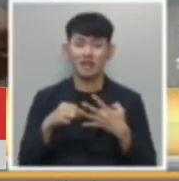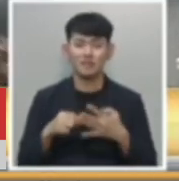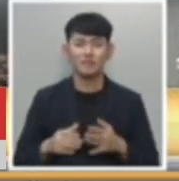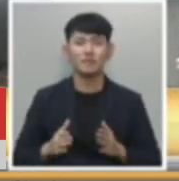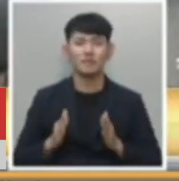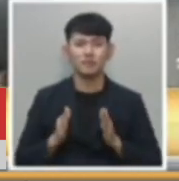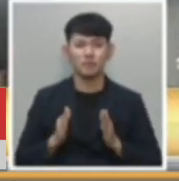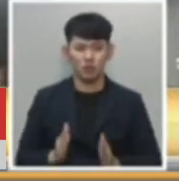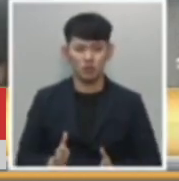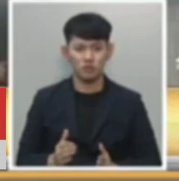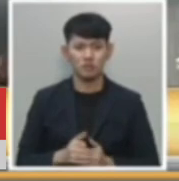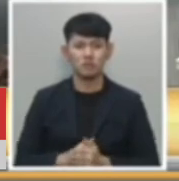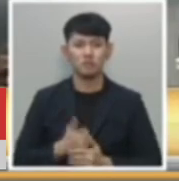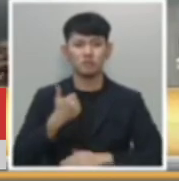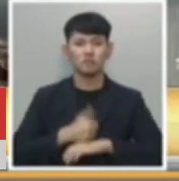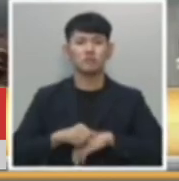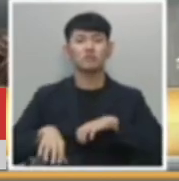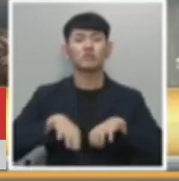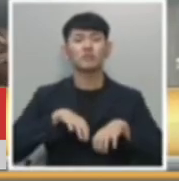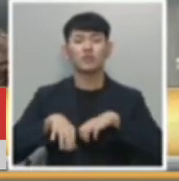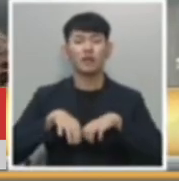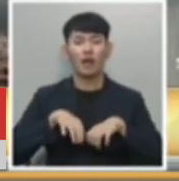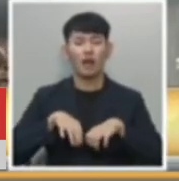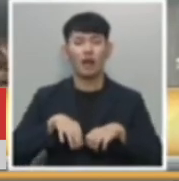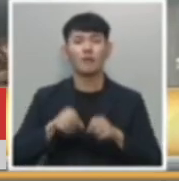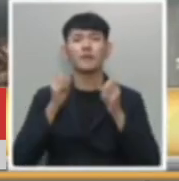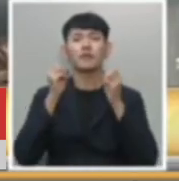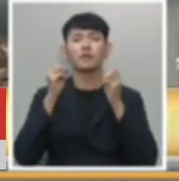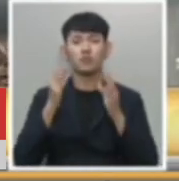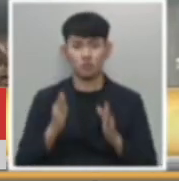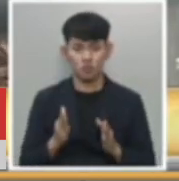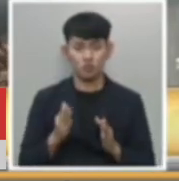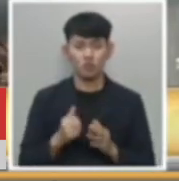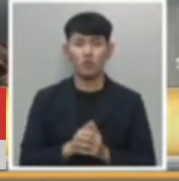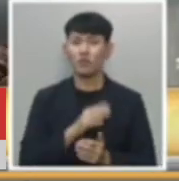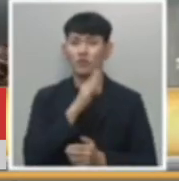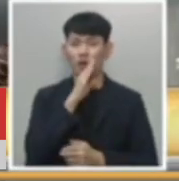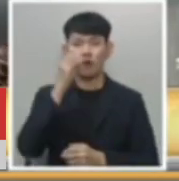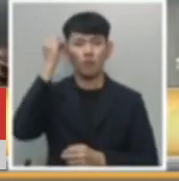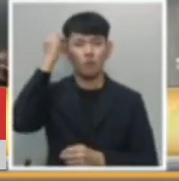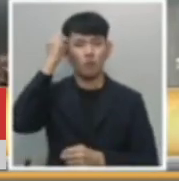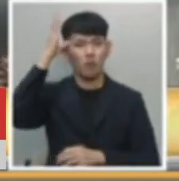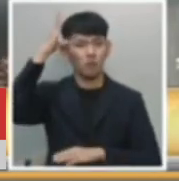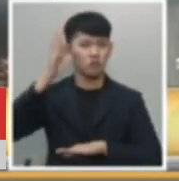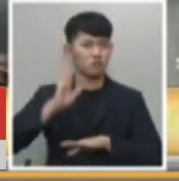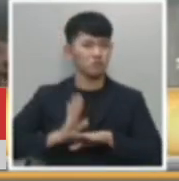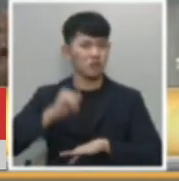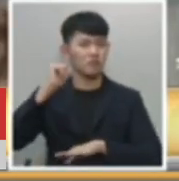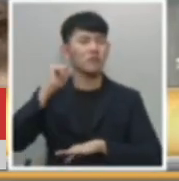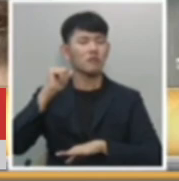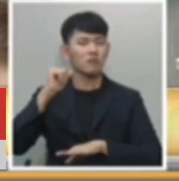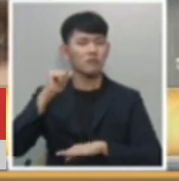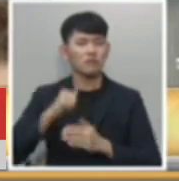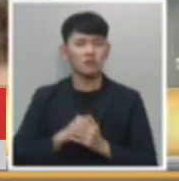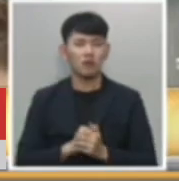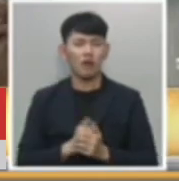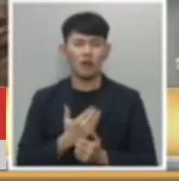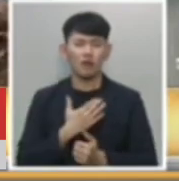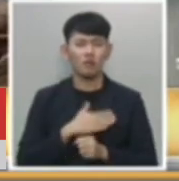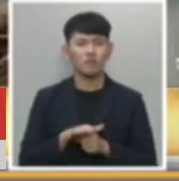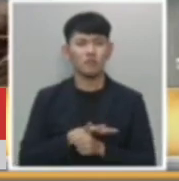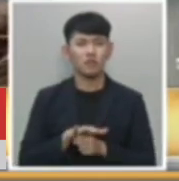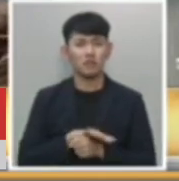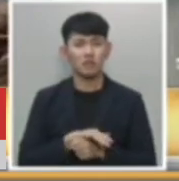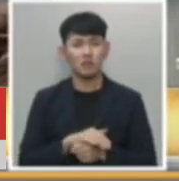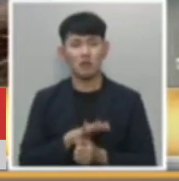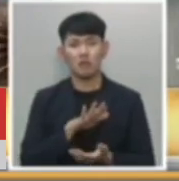คนก็คือผู้บริหารครูถ้าคนมีความรู้ความสามารถผู้บริหารถ้าเราบังเอิญว่าบางโรง